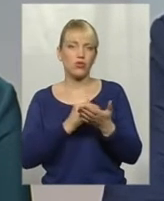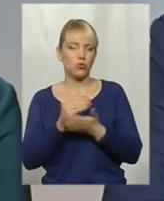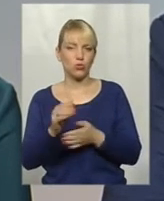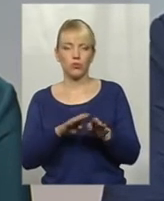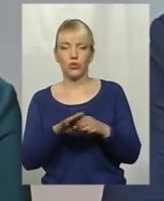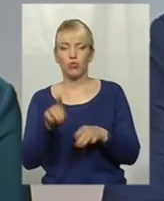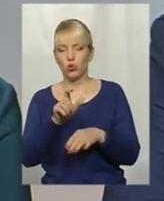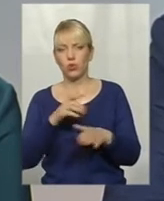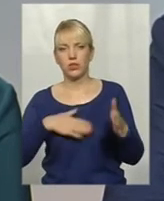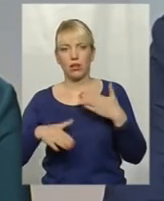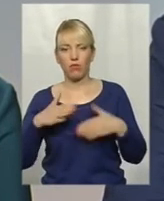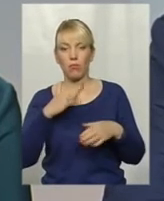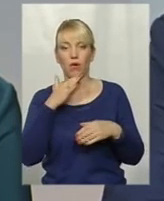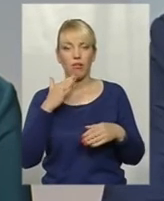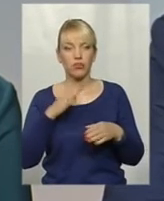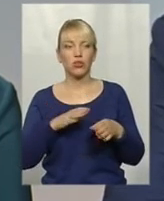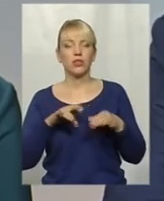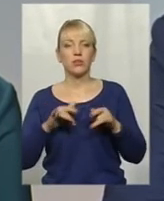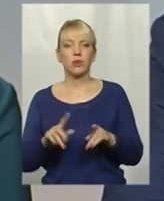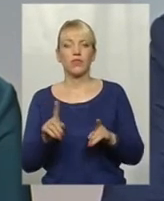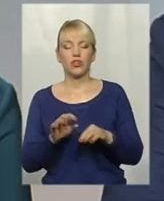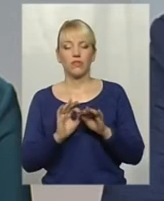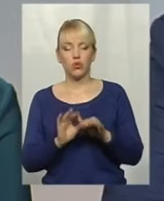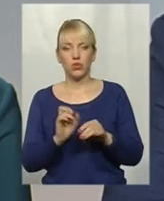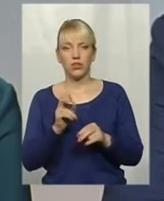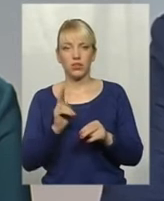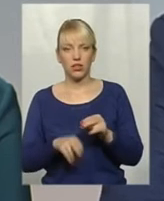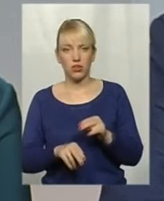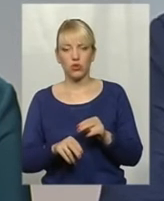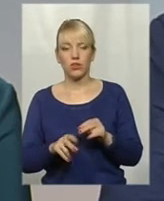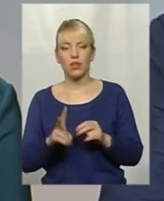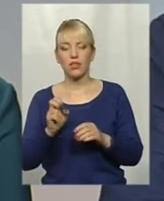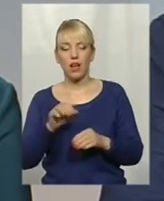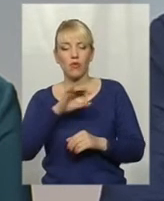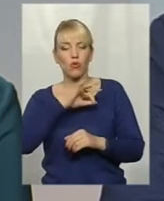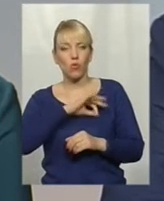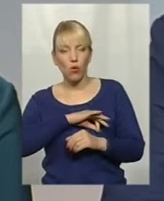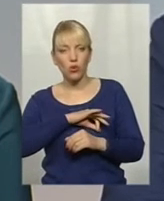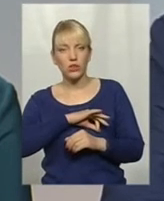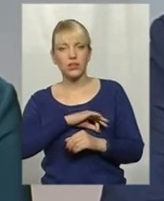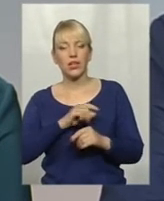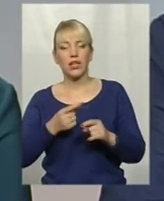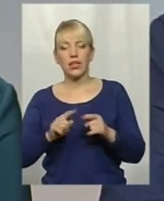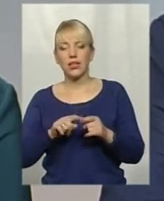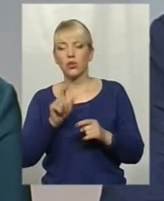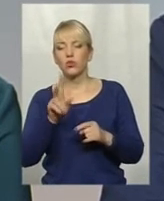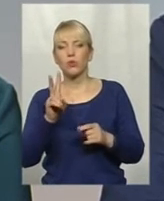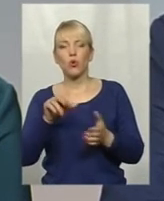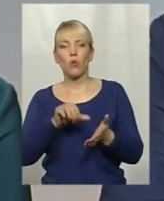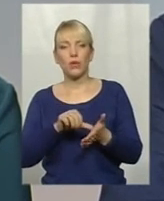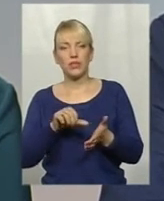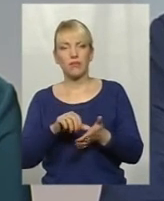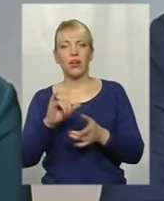і багато справ, які ведуться, закінчуються саме на користь тих осіб, кого вони представляють, і